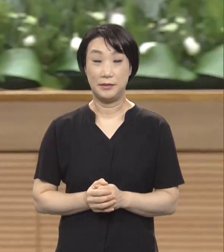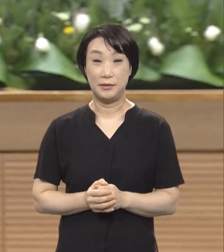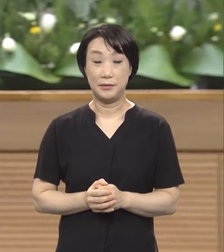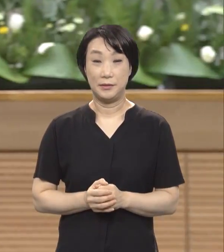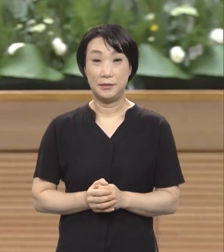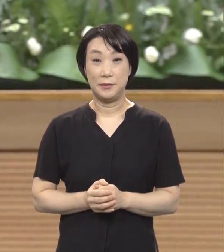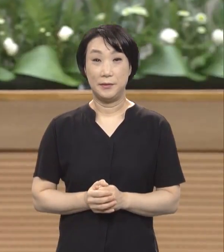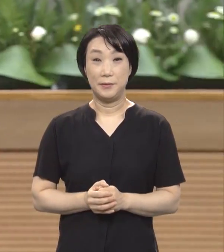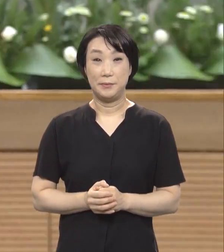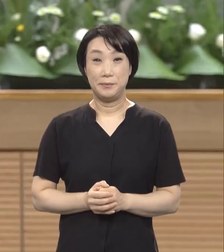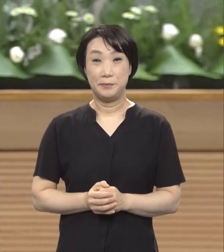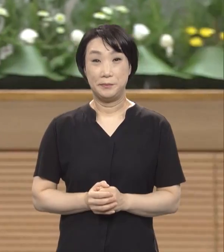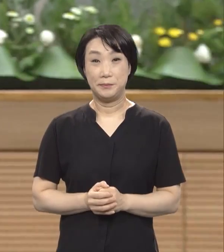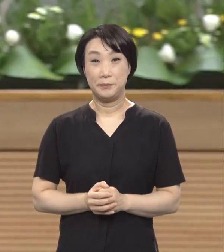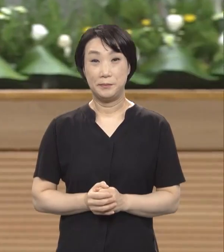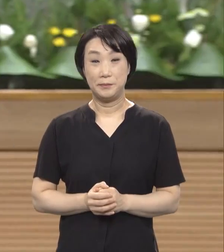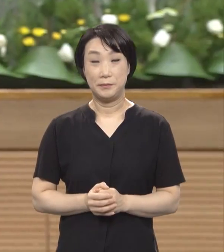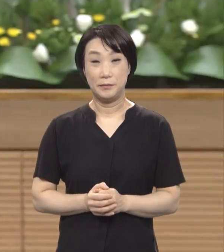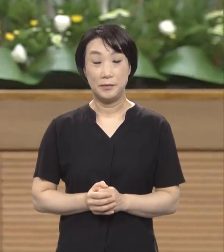자,